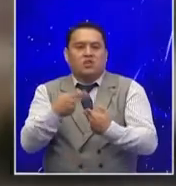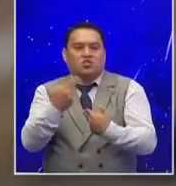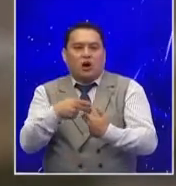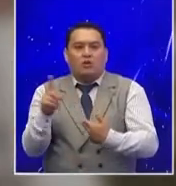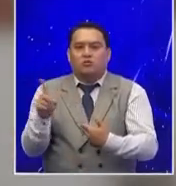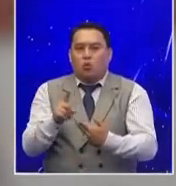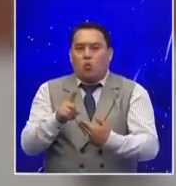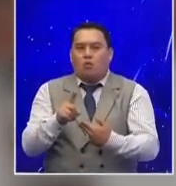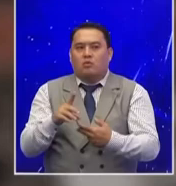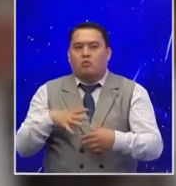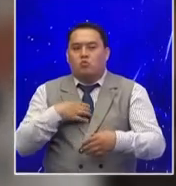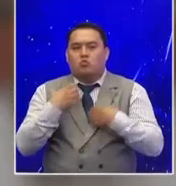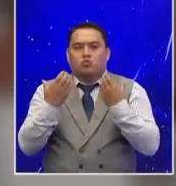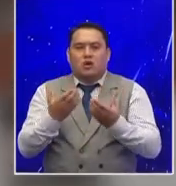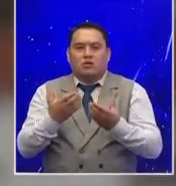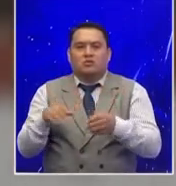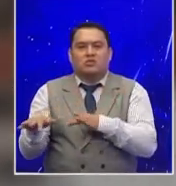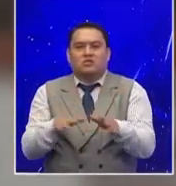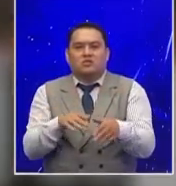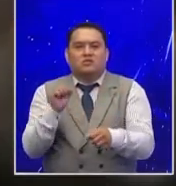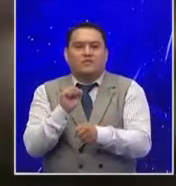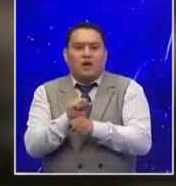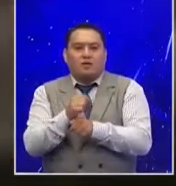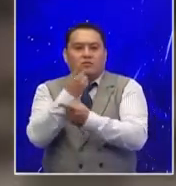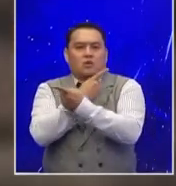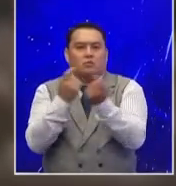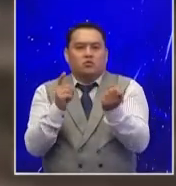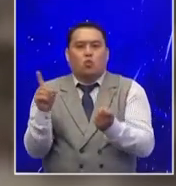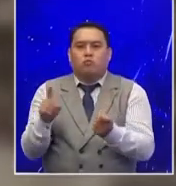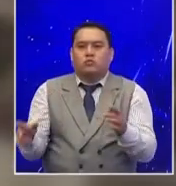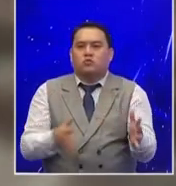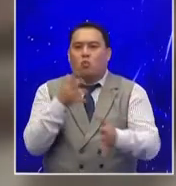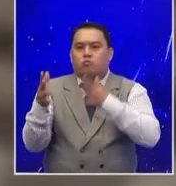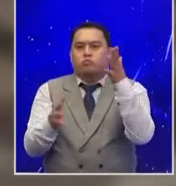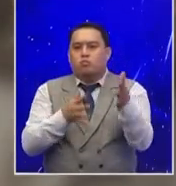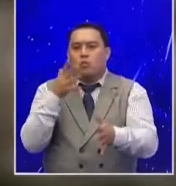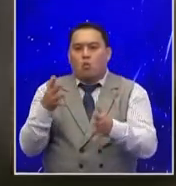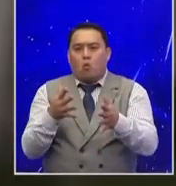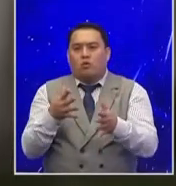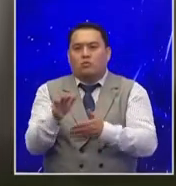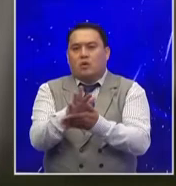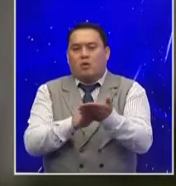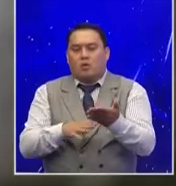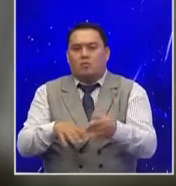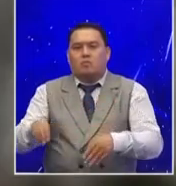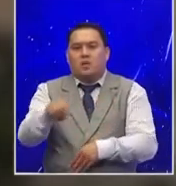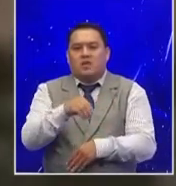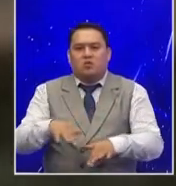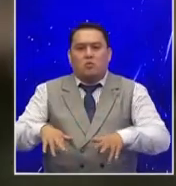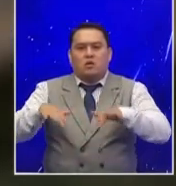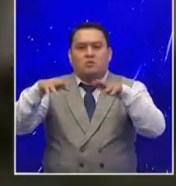и спровоцировали значительные задержки движения. Сообщается, что пыльная буря в течение получаса затянула слоем песка и